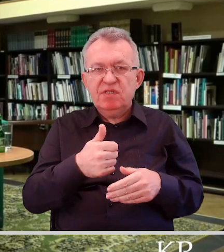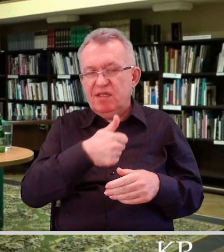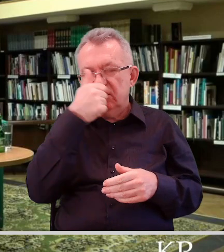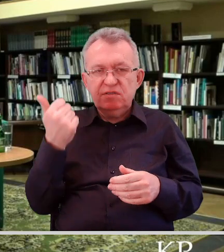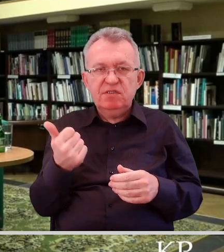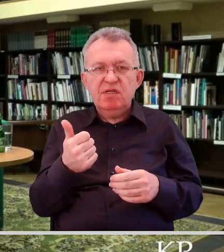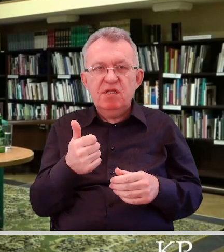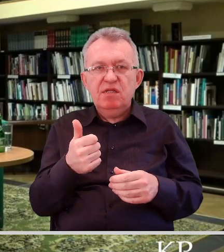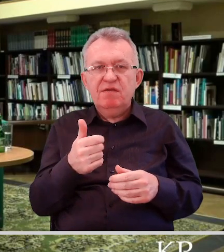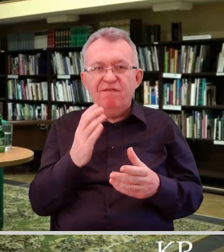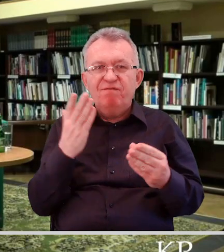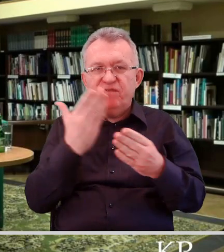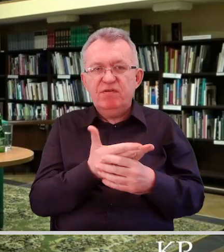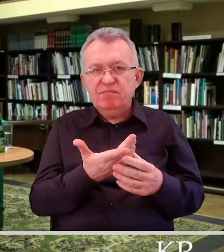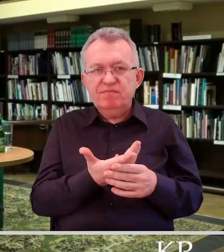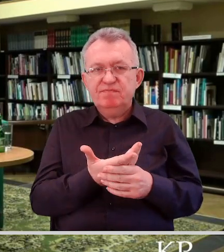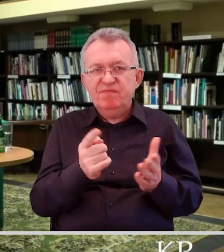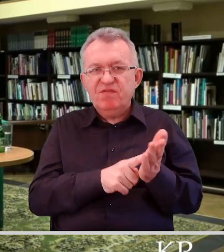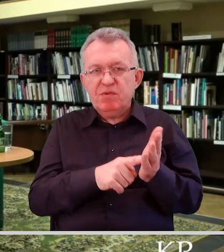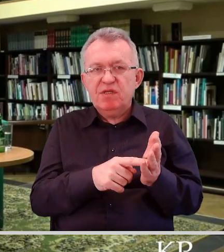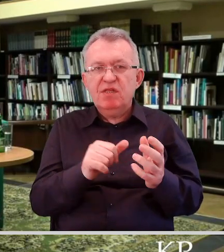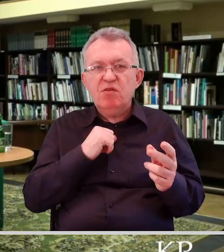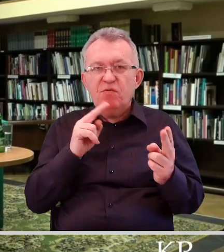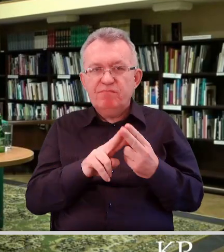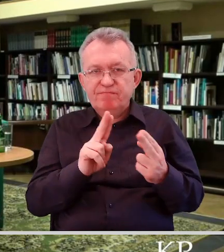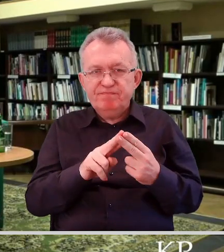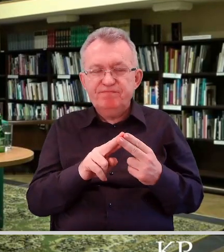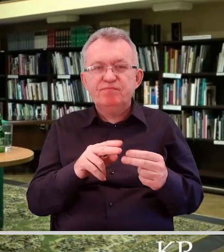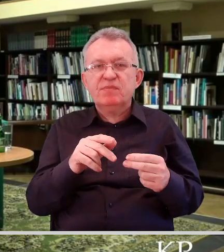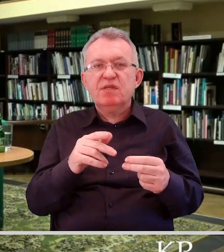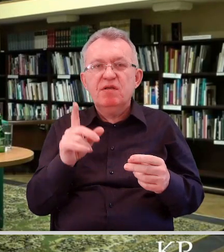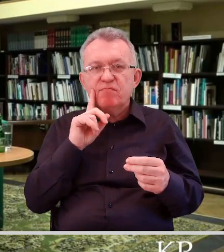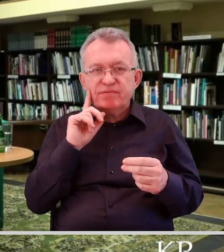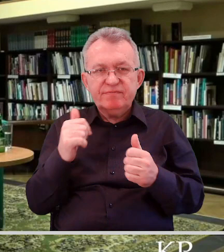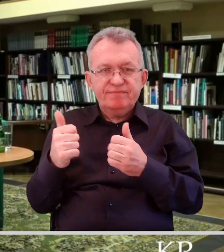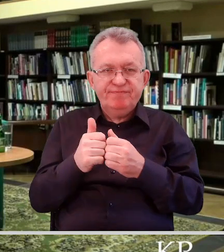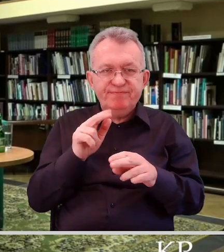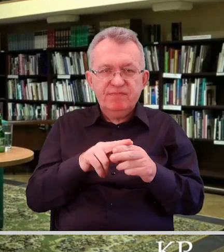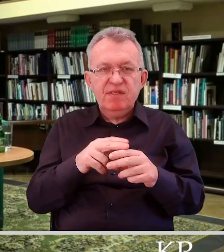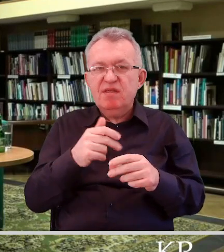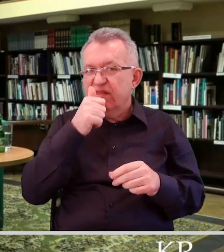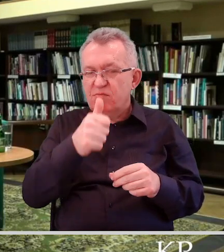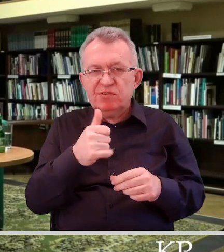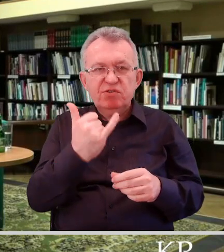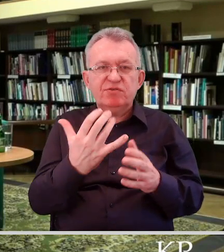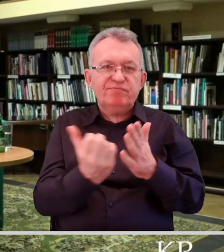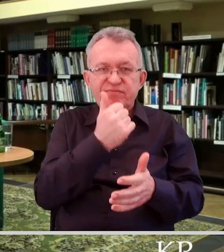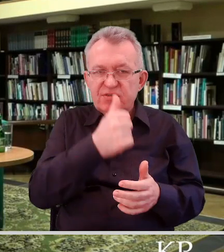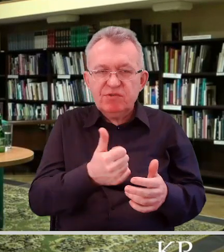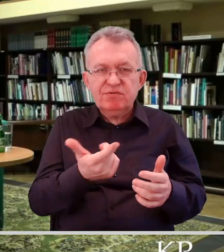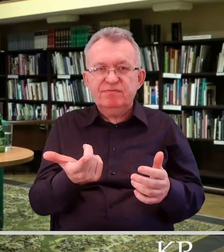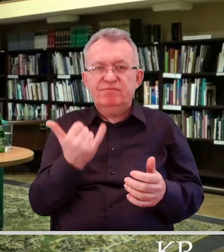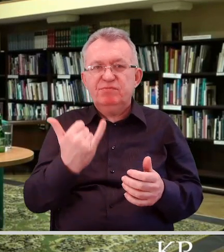przykład w korporacji. No i ten dogadany już z nami partner nie da rady odebrać dziecka z